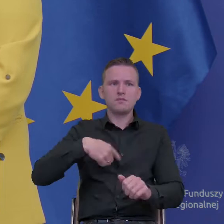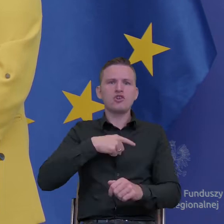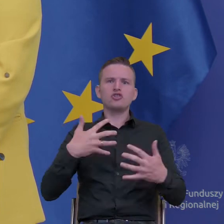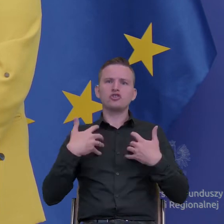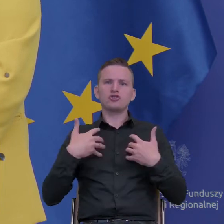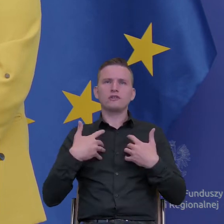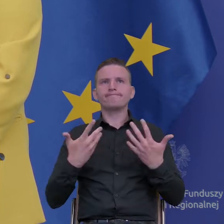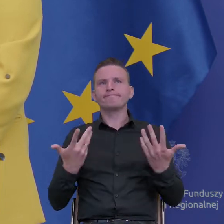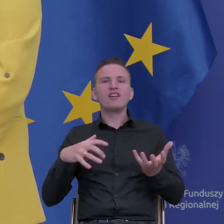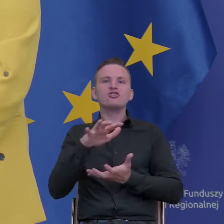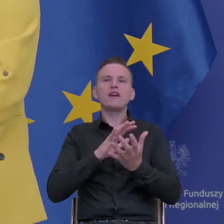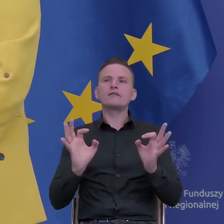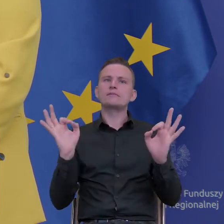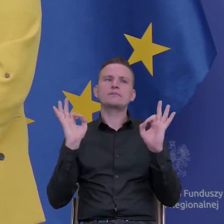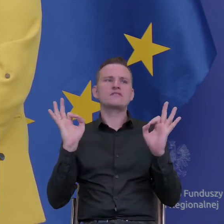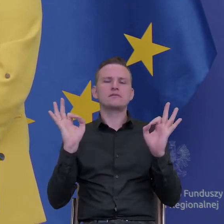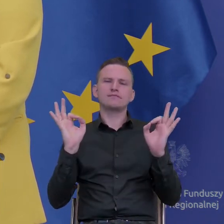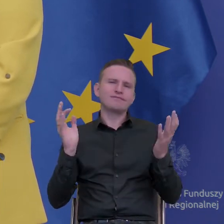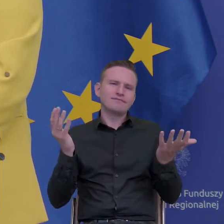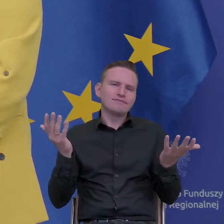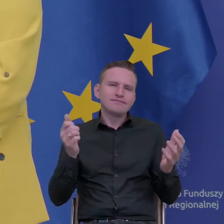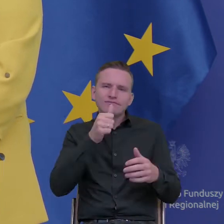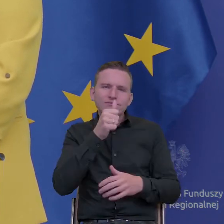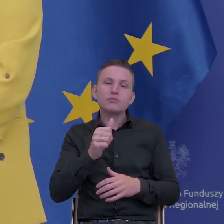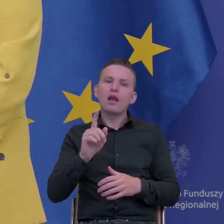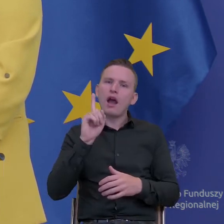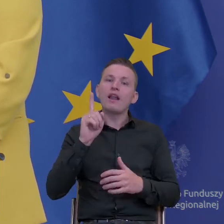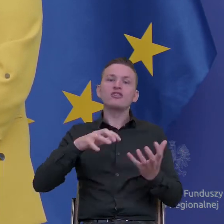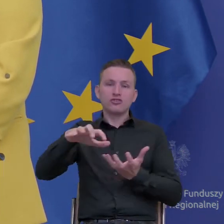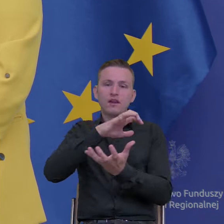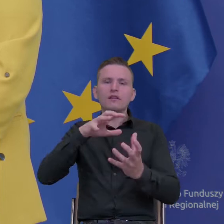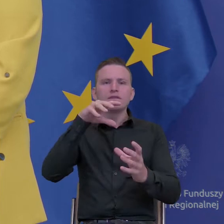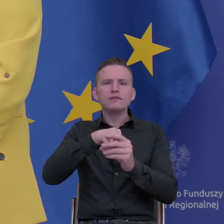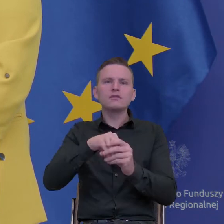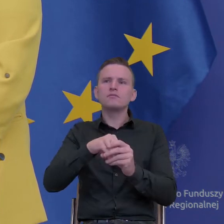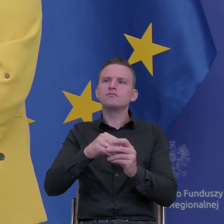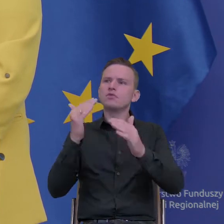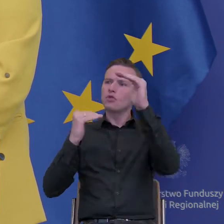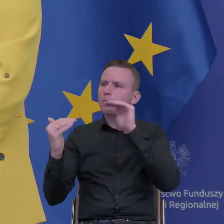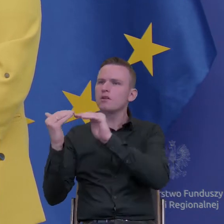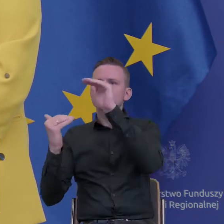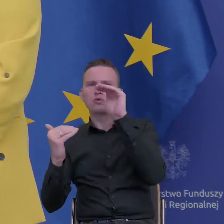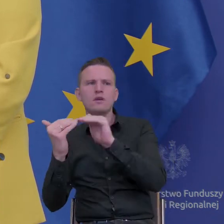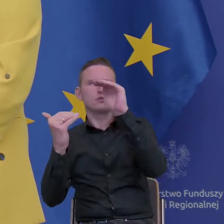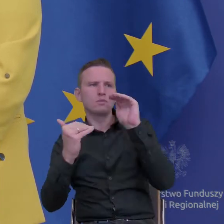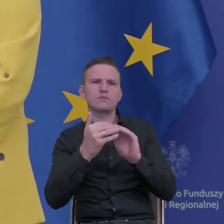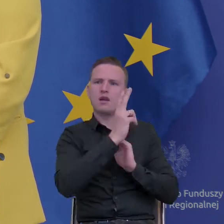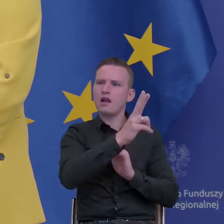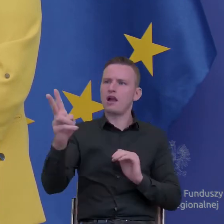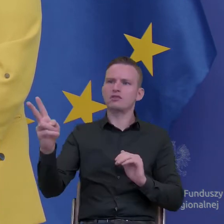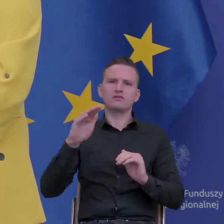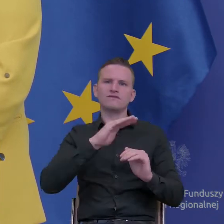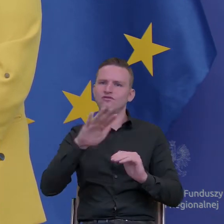świecie, ale w świecie, który będzie dostosowany do potrzeb każdego z nas. I tego sobie i państwu